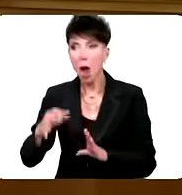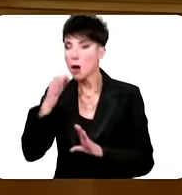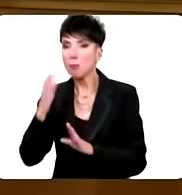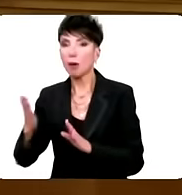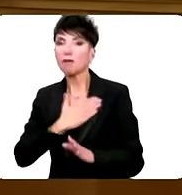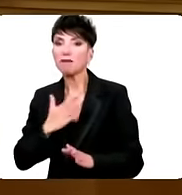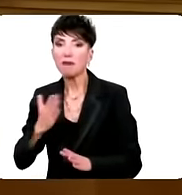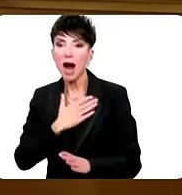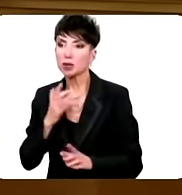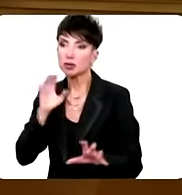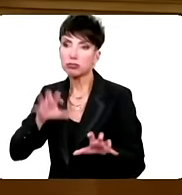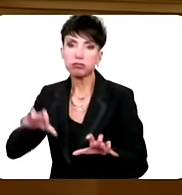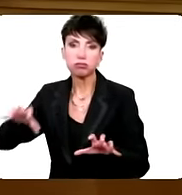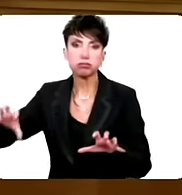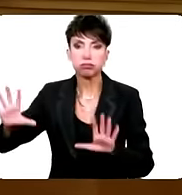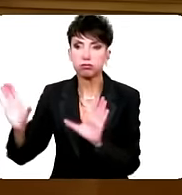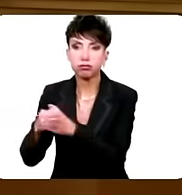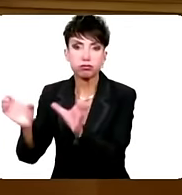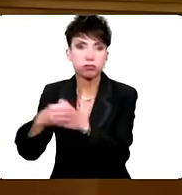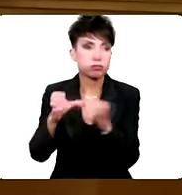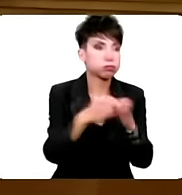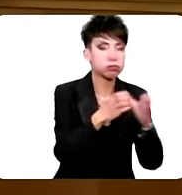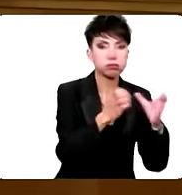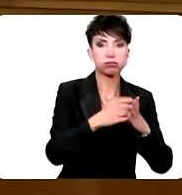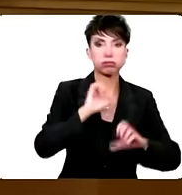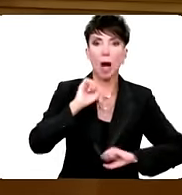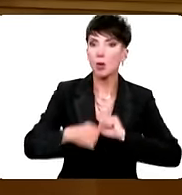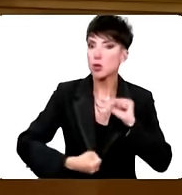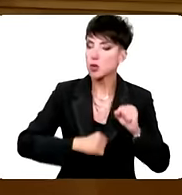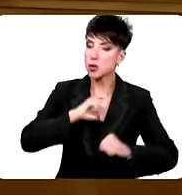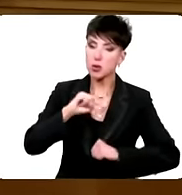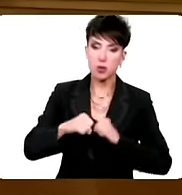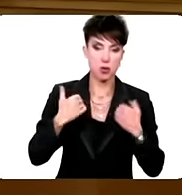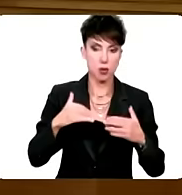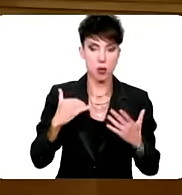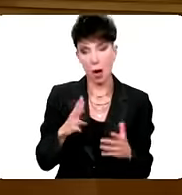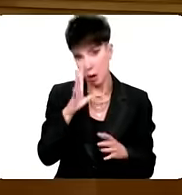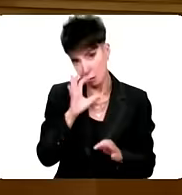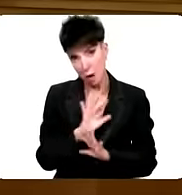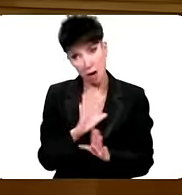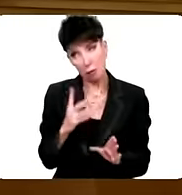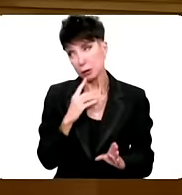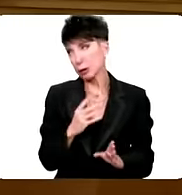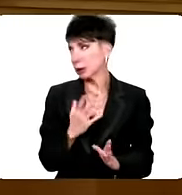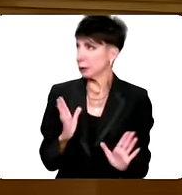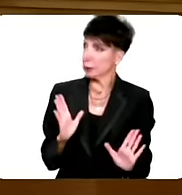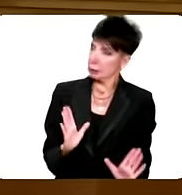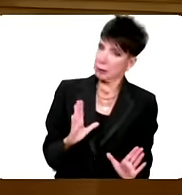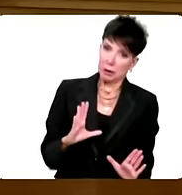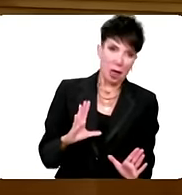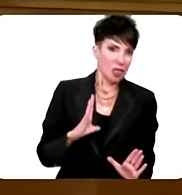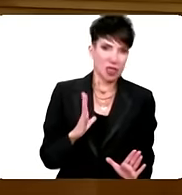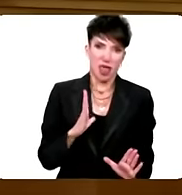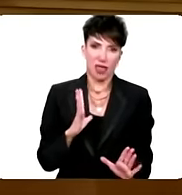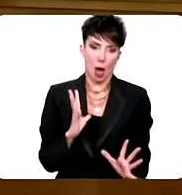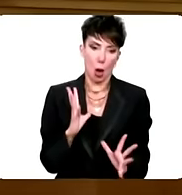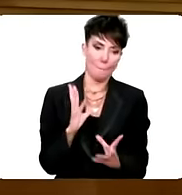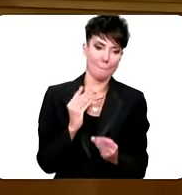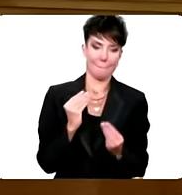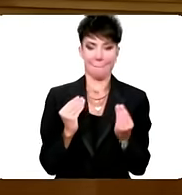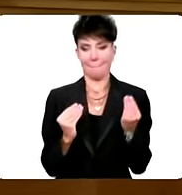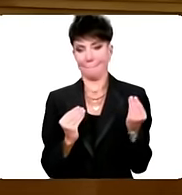μηχανισμό, για τον αγώνα τον οποίο έκανα, αλλά σίγουρα δεν θα το κρύψω. Το αποτέλεσμα δεν ήταν αυτό το